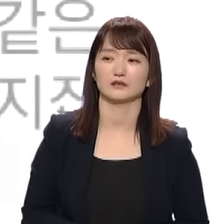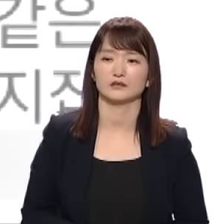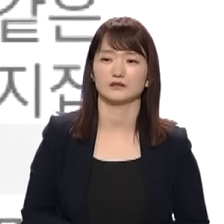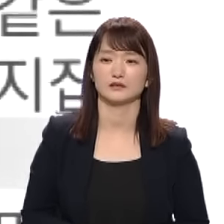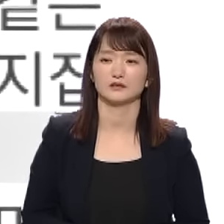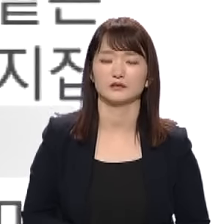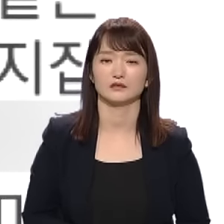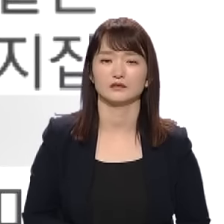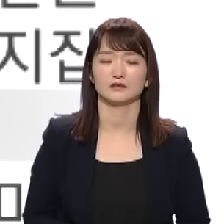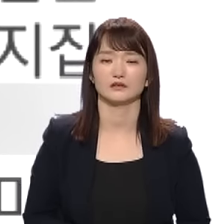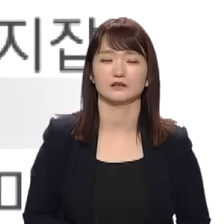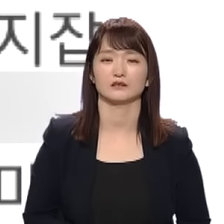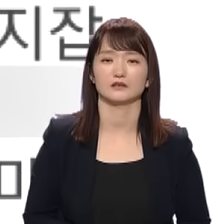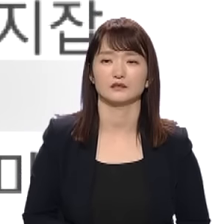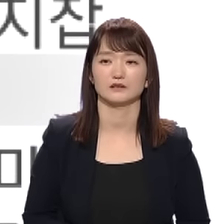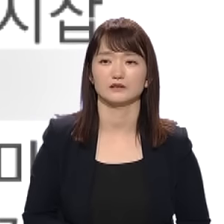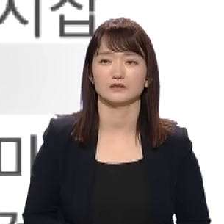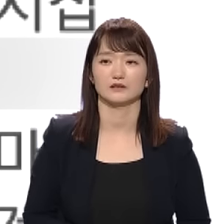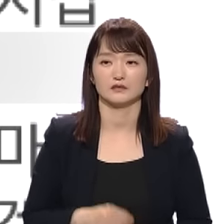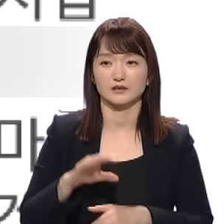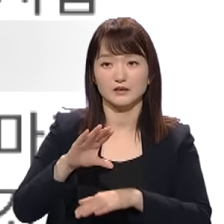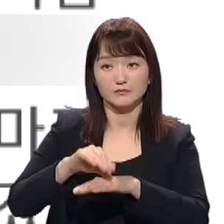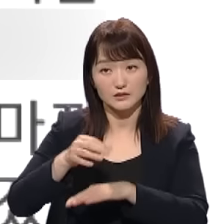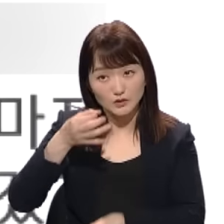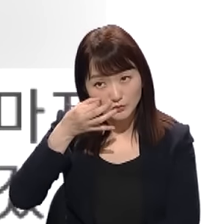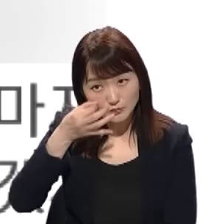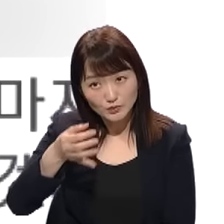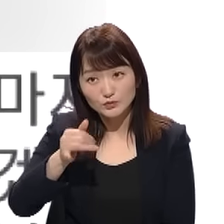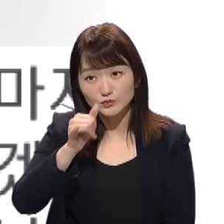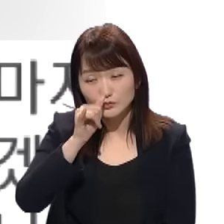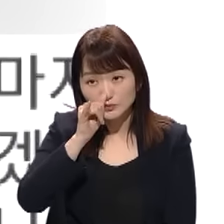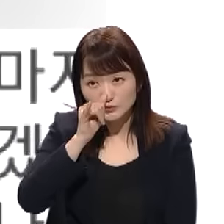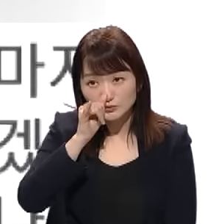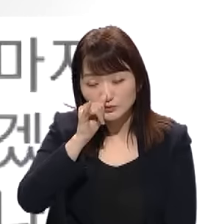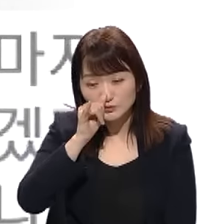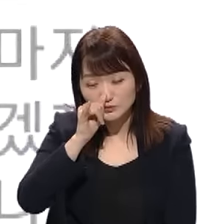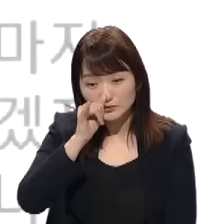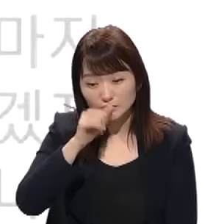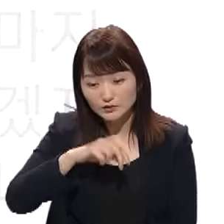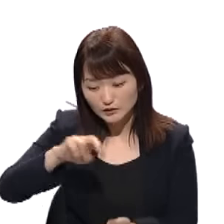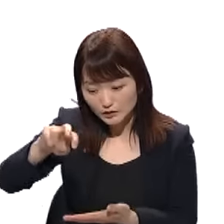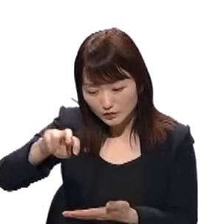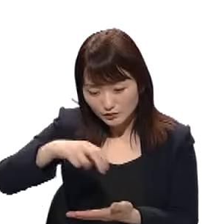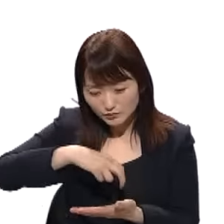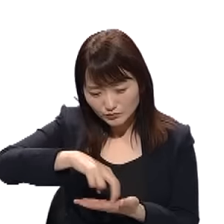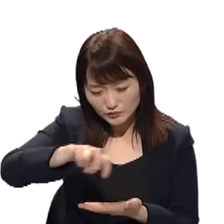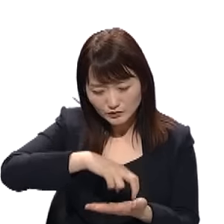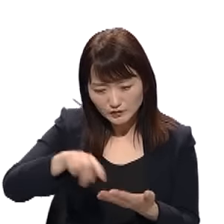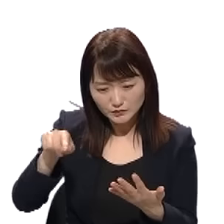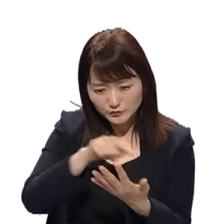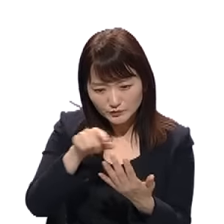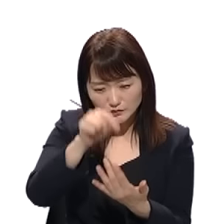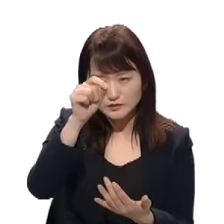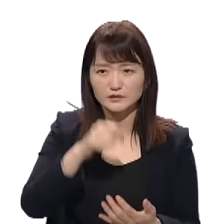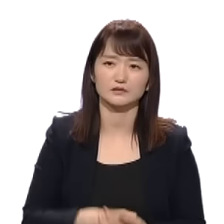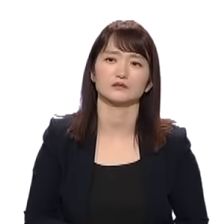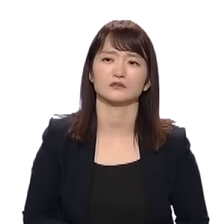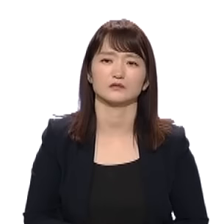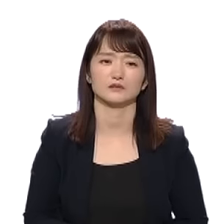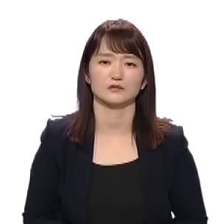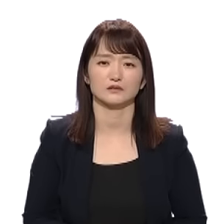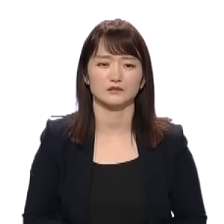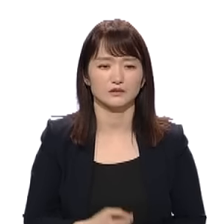저게 제작진에서 방송에 보여드릴 수 있을 만한 걸 고른 게 저 정도라고 합니다. 내용이 뭐 생긴 대로 꼴값을 뜬다는